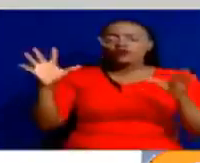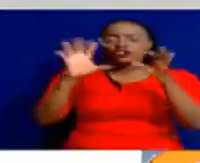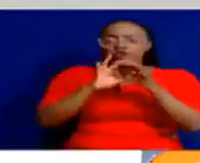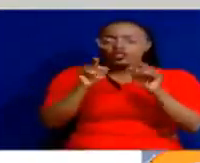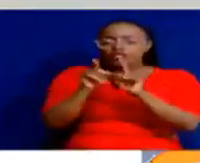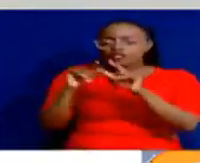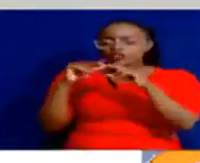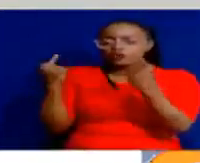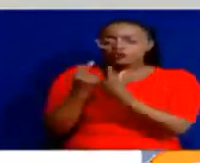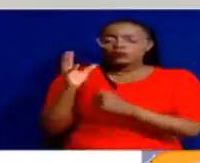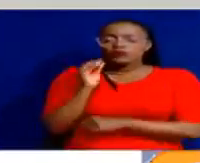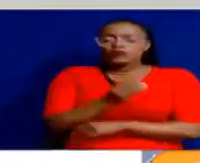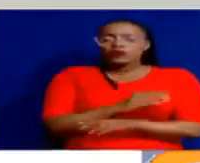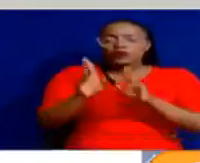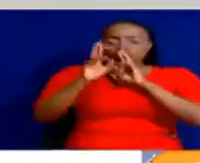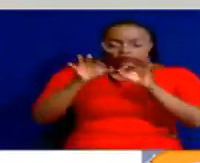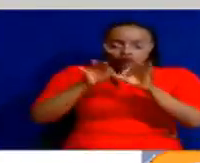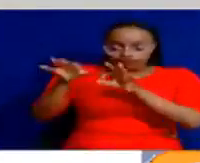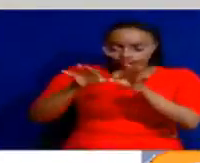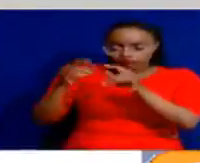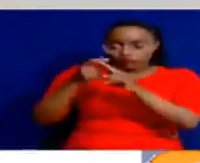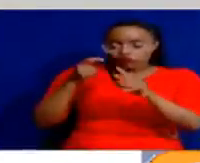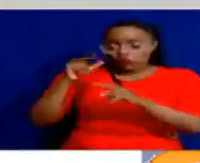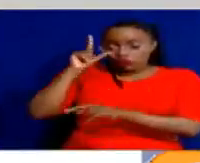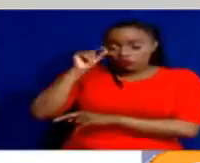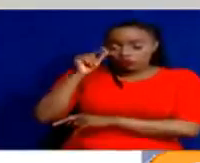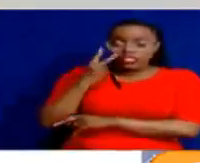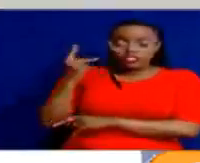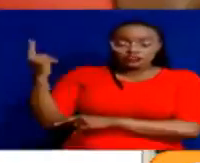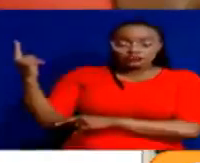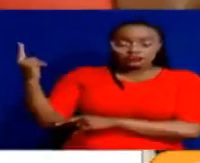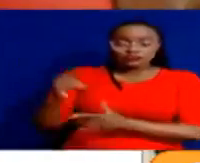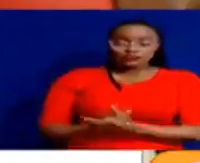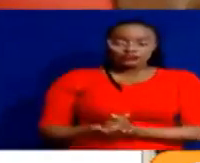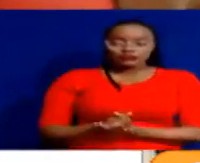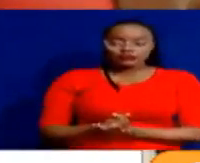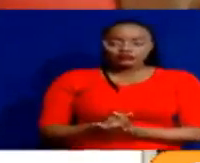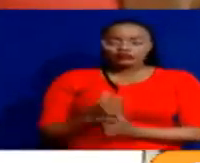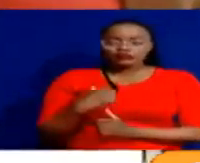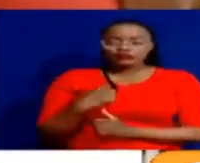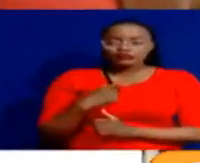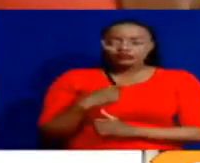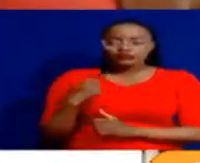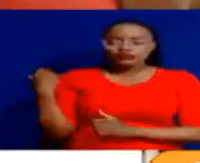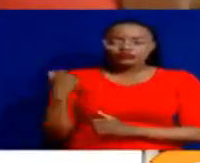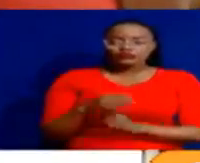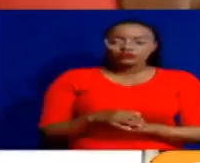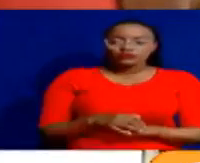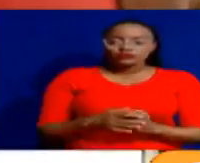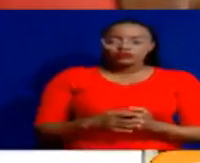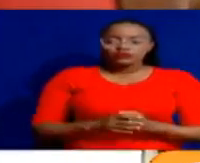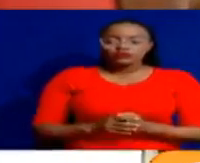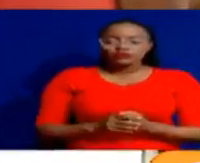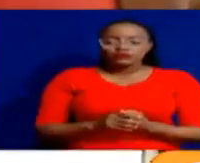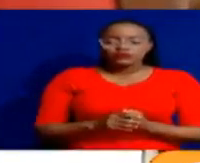na makundi haya. Francis Mtalaki anaarifu kutoka kaunti ya Mombasa. Yanapanuka mpaka majirani,